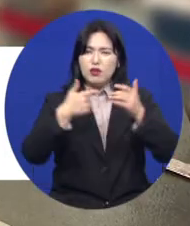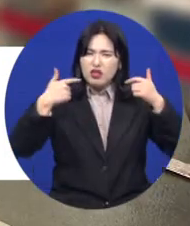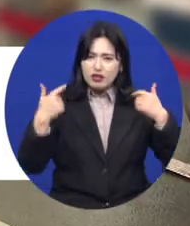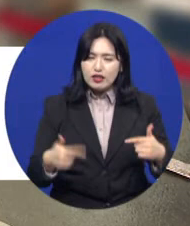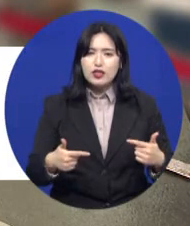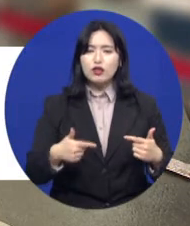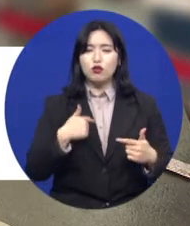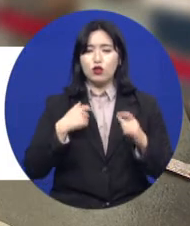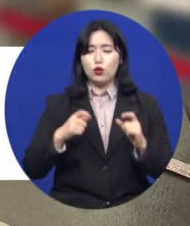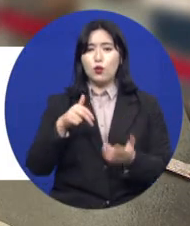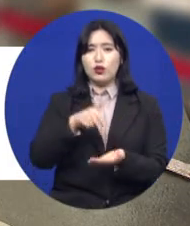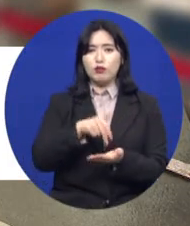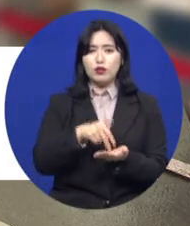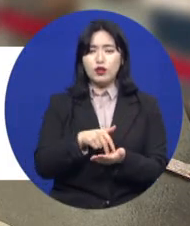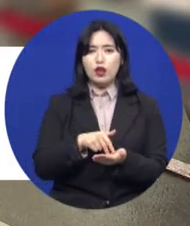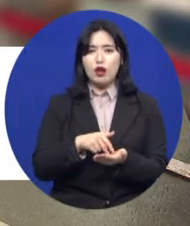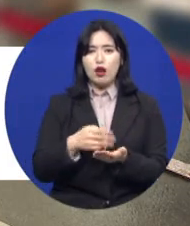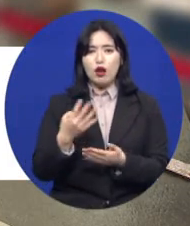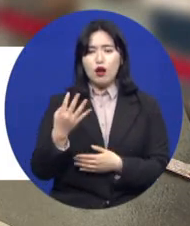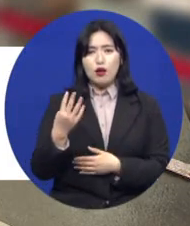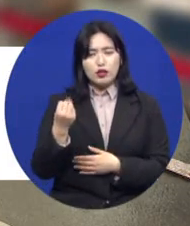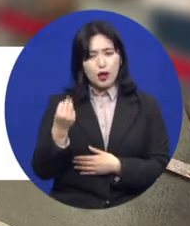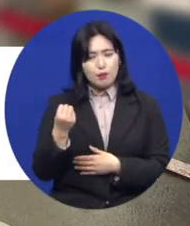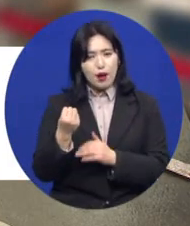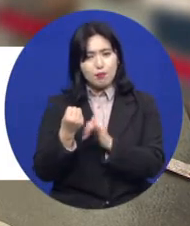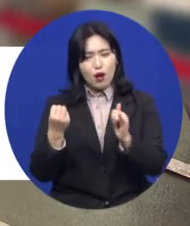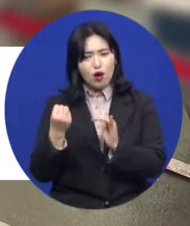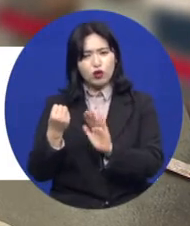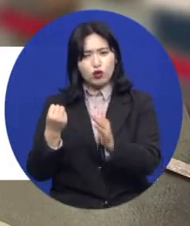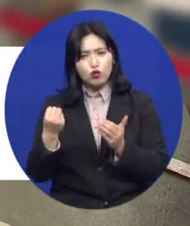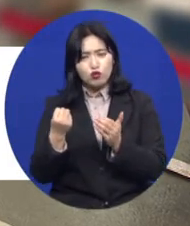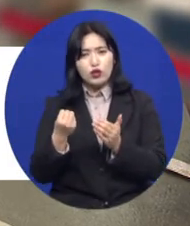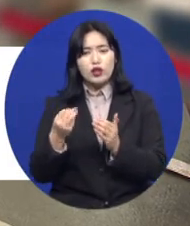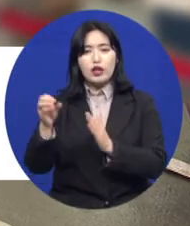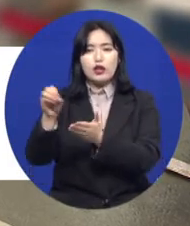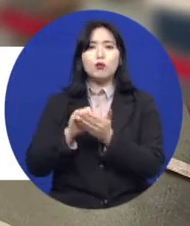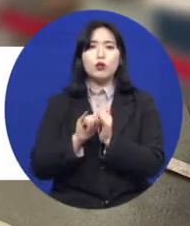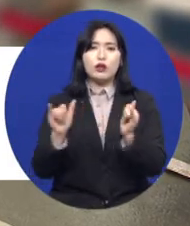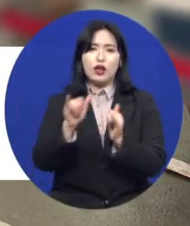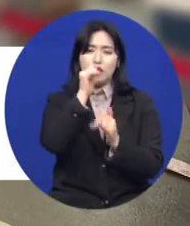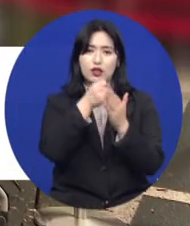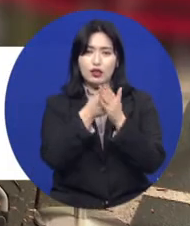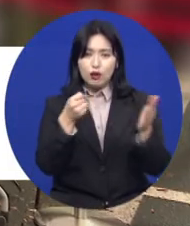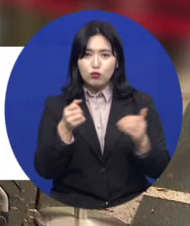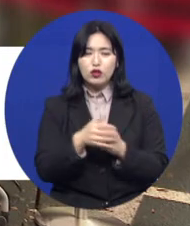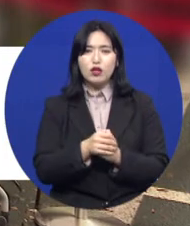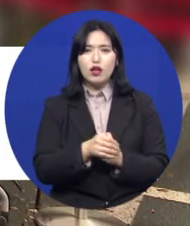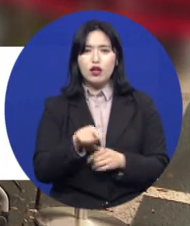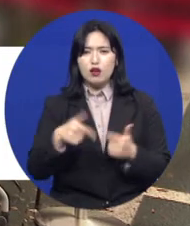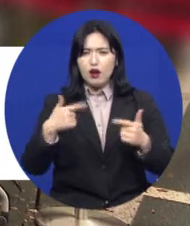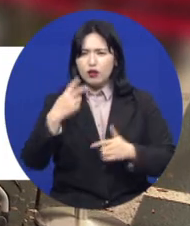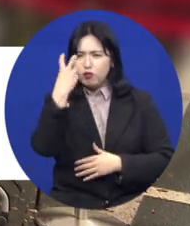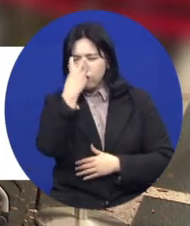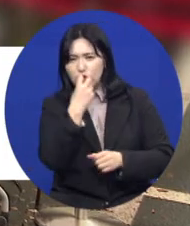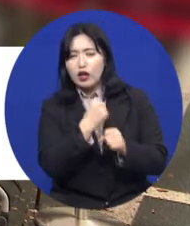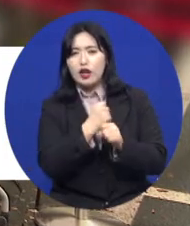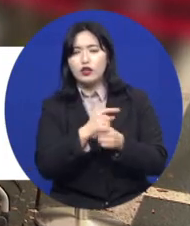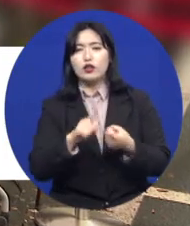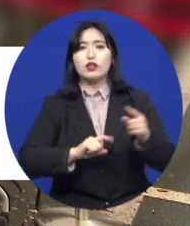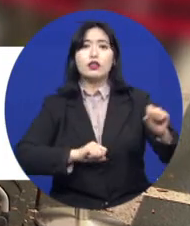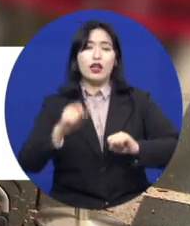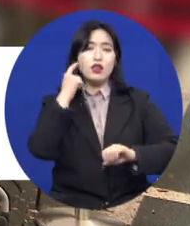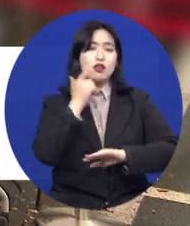우리 도우는 면만 멍에 3만명 전회 입도 객들이 다녀가고 있기 때문에 예의주시하면서 어 대응을